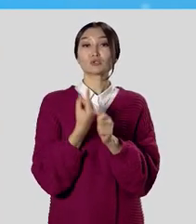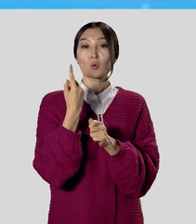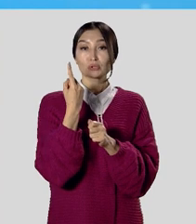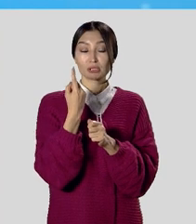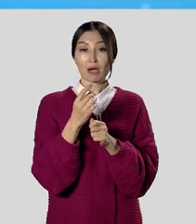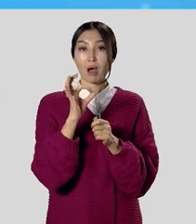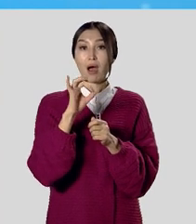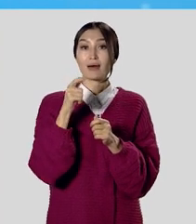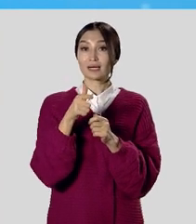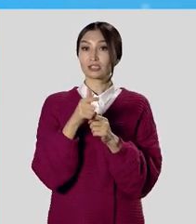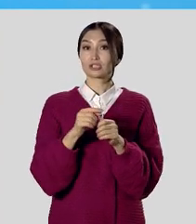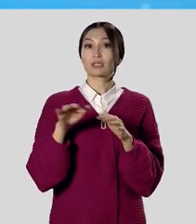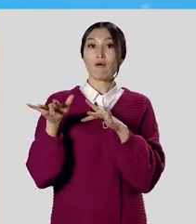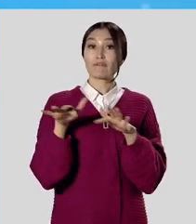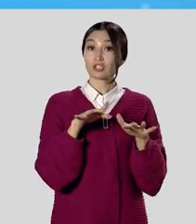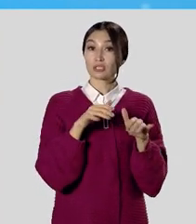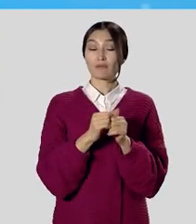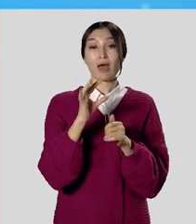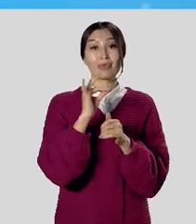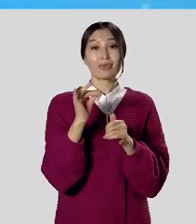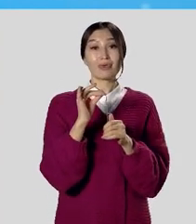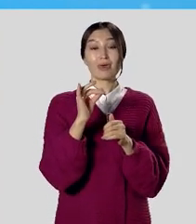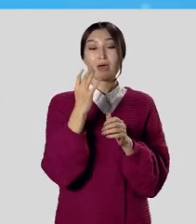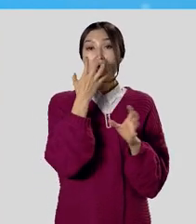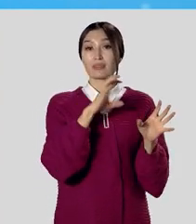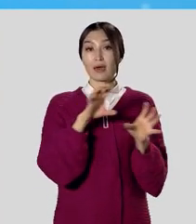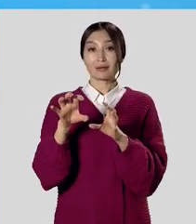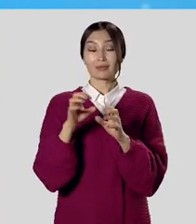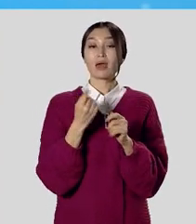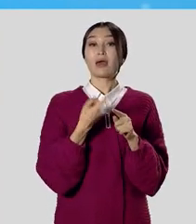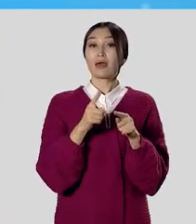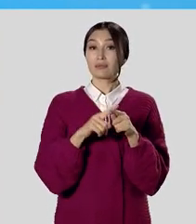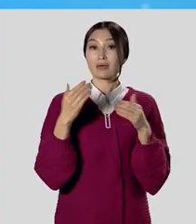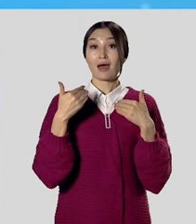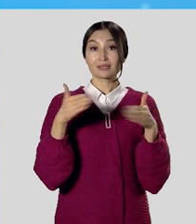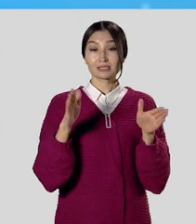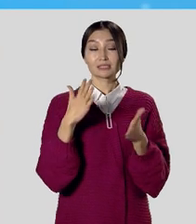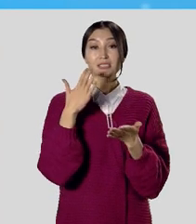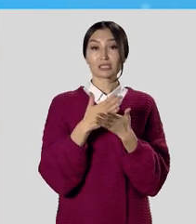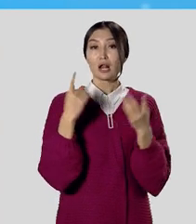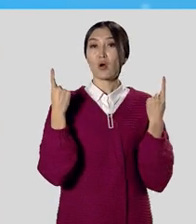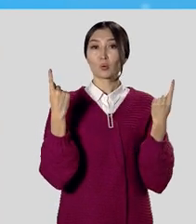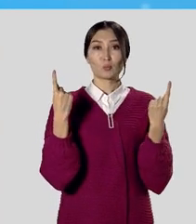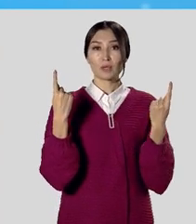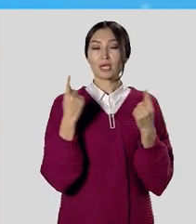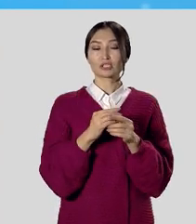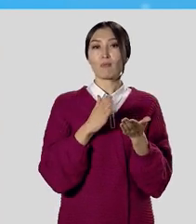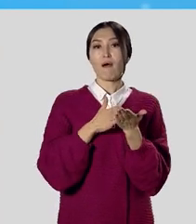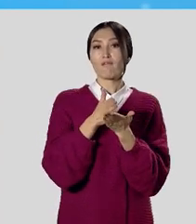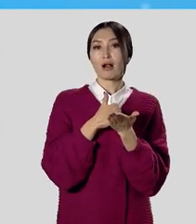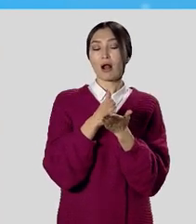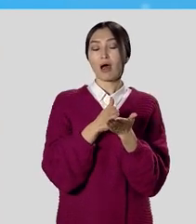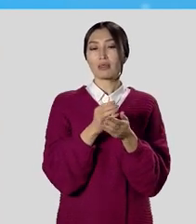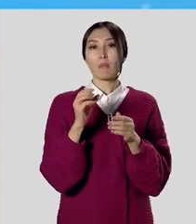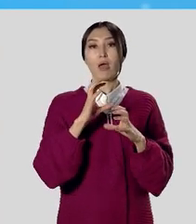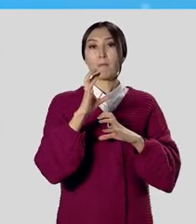первоисточником органического вещества и энергии. Это открытие стало крупнейшим вкладом